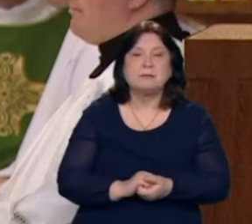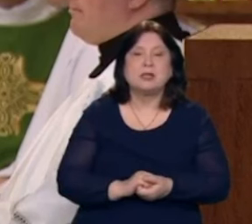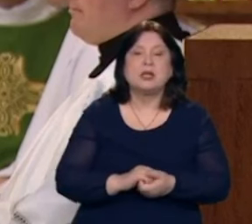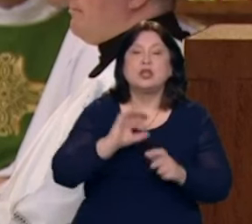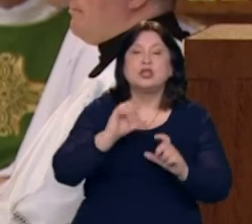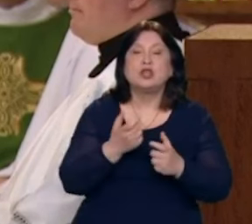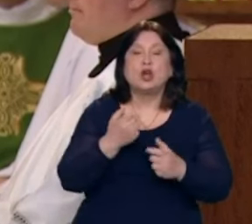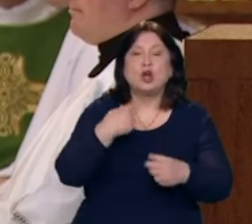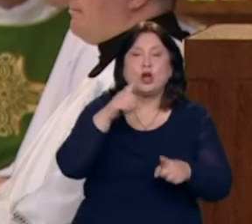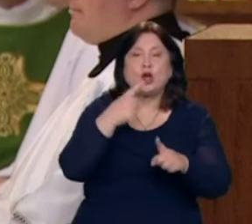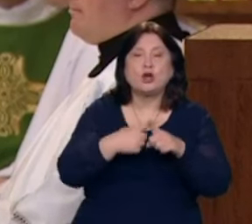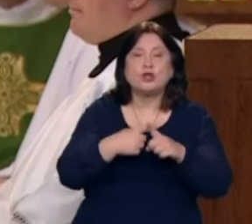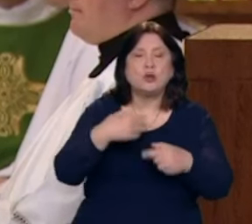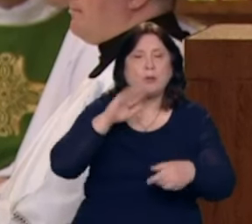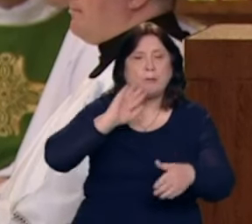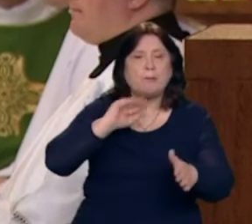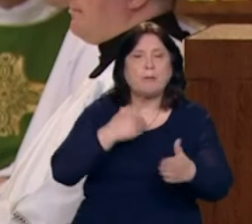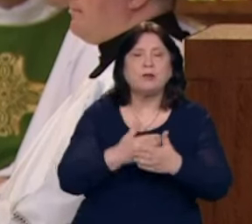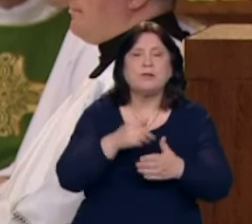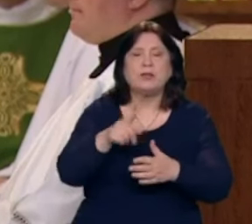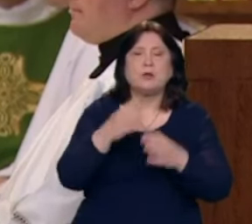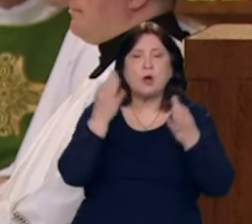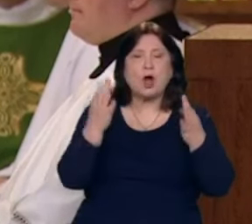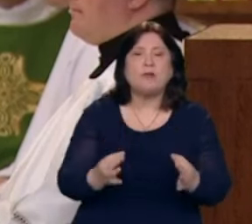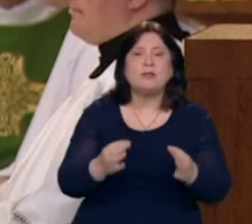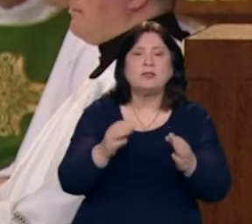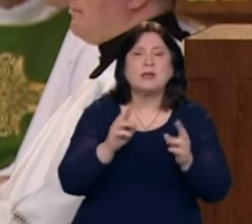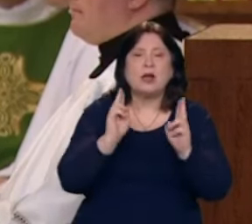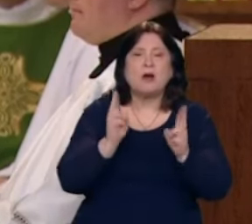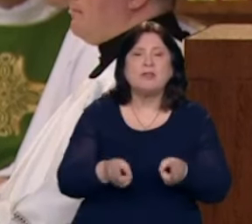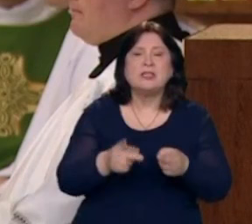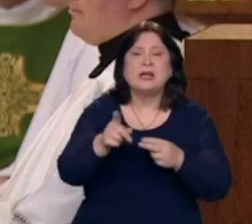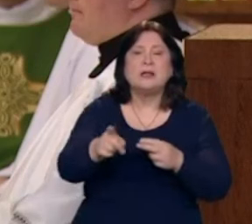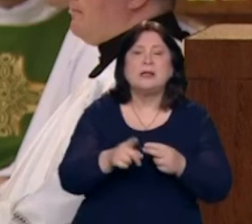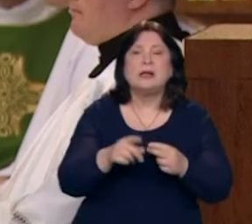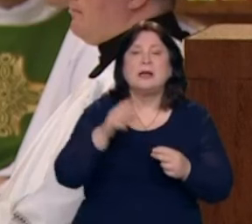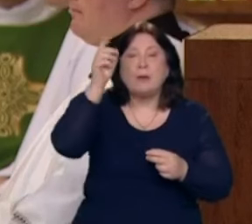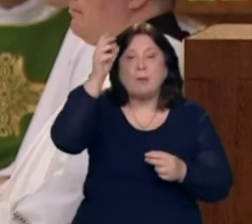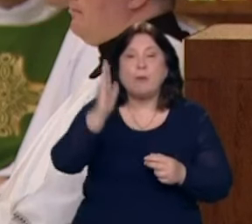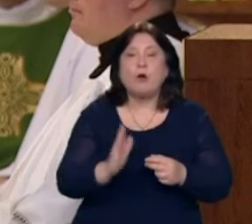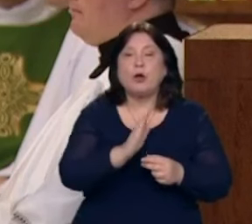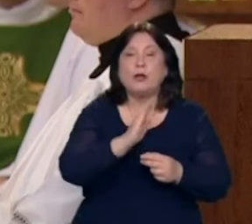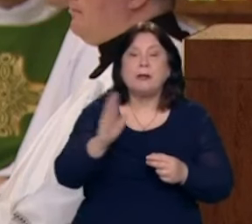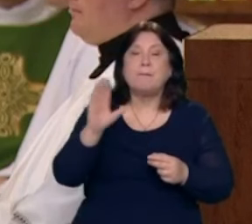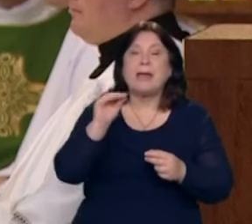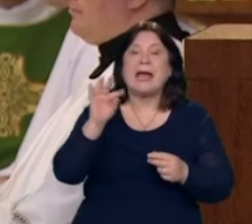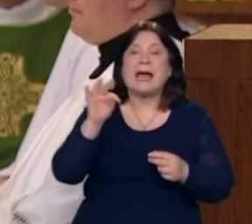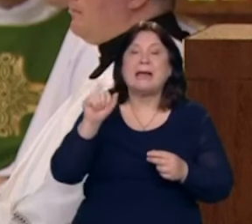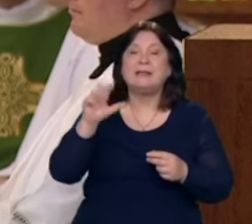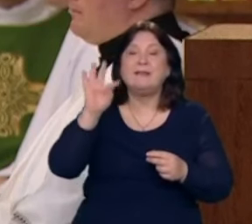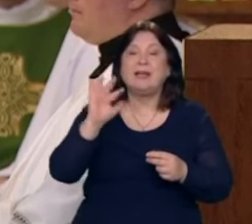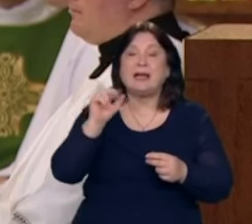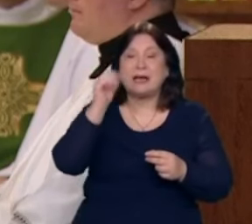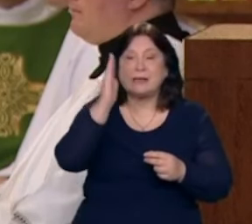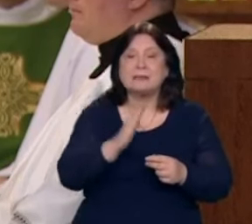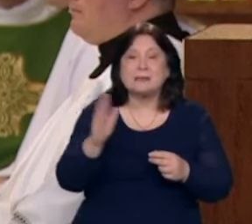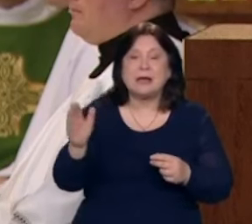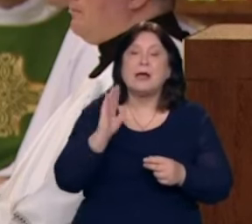kościół potwierdził oficjalnie jego beatyfikację 2011 jego